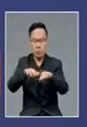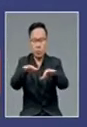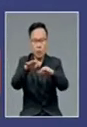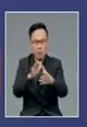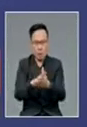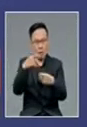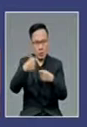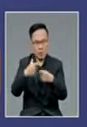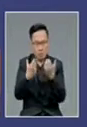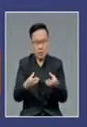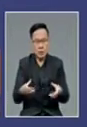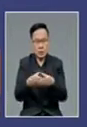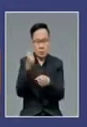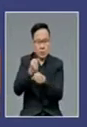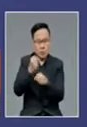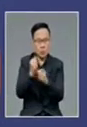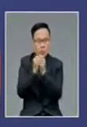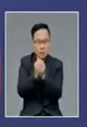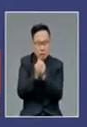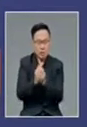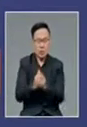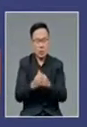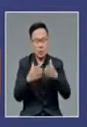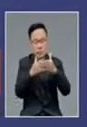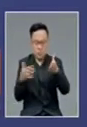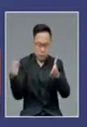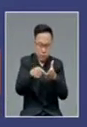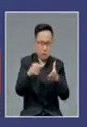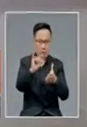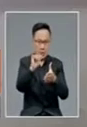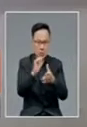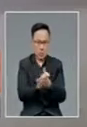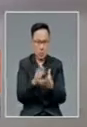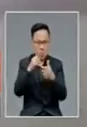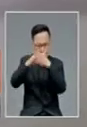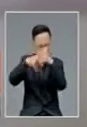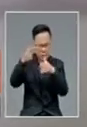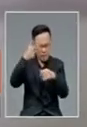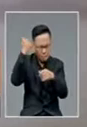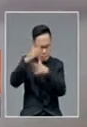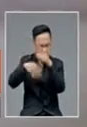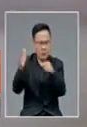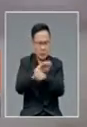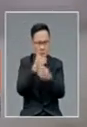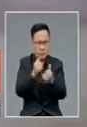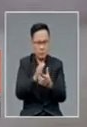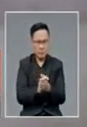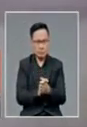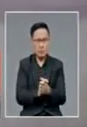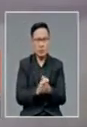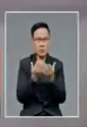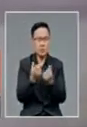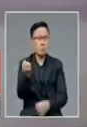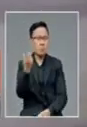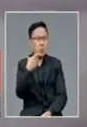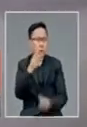ไปที่เรือลำดังกล่าวได้นะคะจนถึงขณะนี้เจ้าหน้าที่พบร่างลูกเรือที่เสียชีวิตแค่1รายขณะที่ก่อนหน้านี้มีรายงานว่า